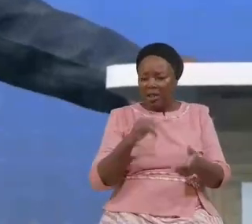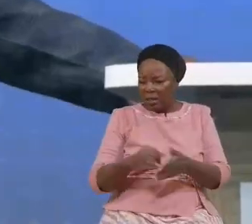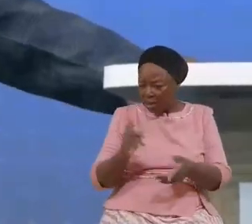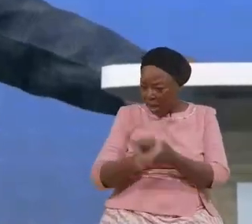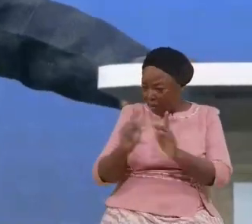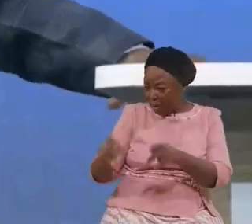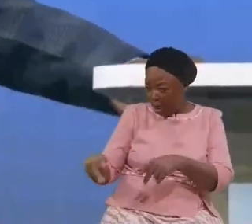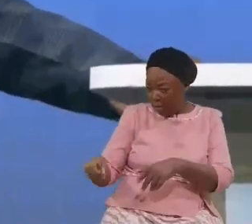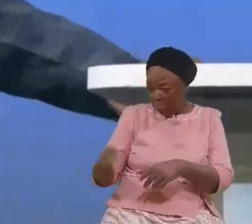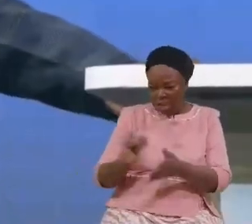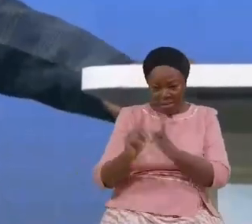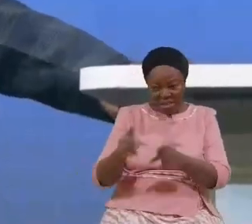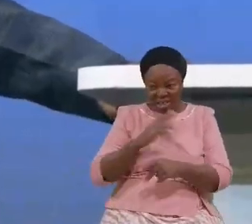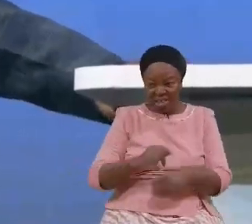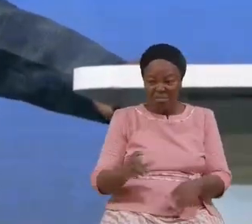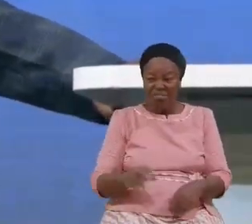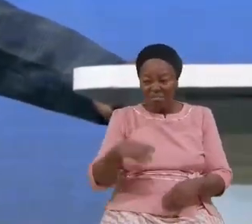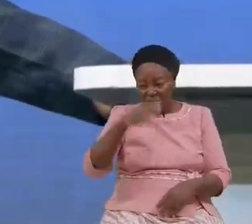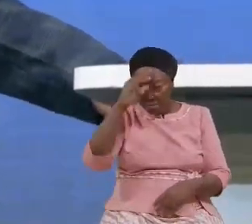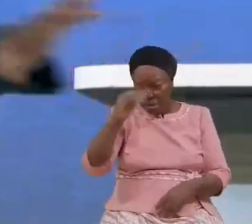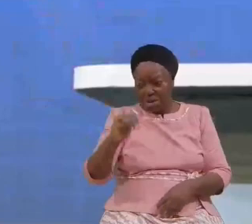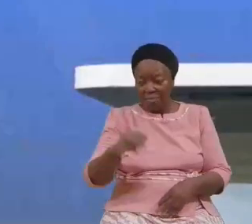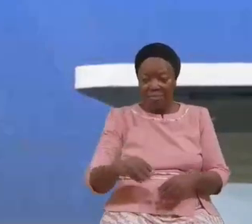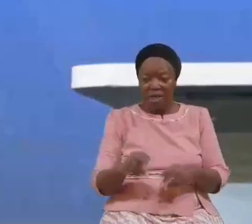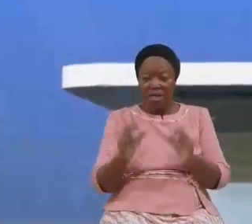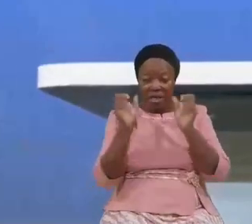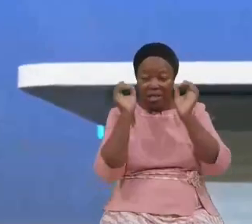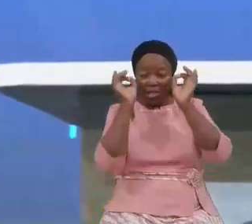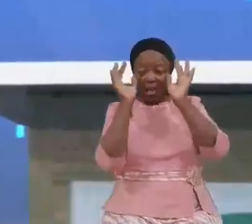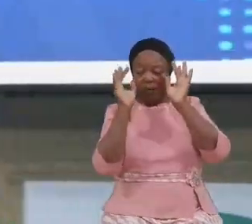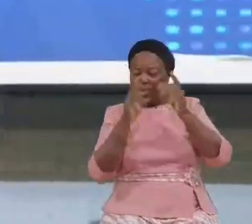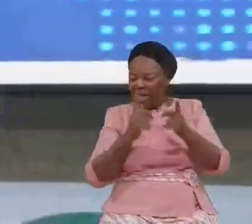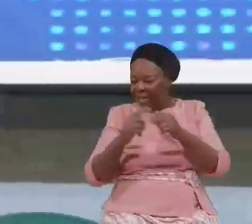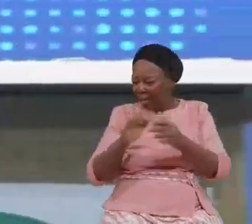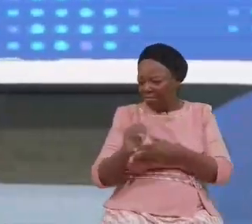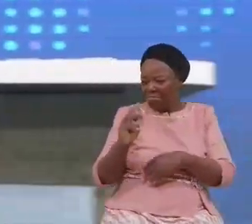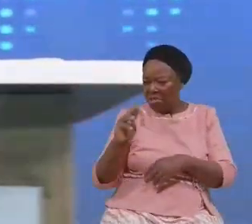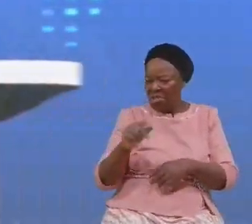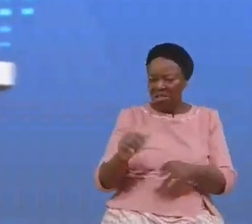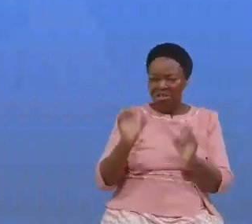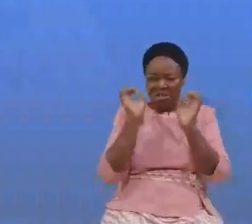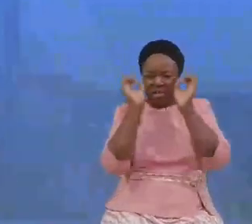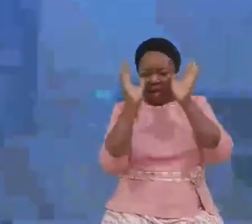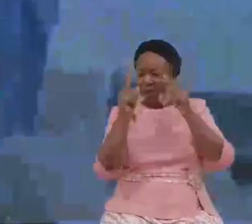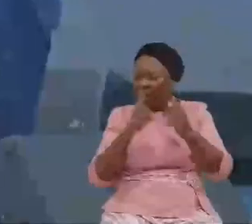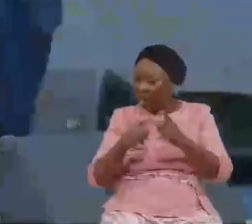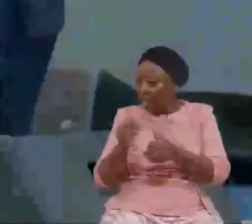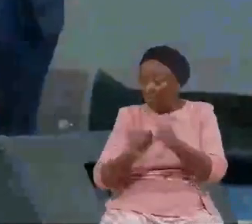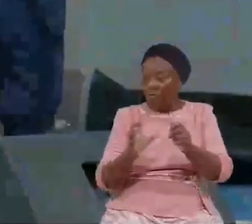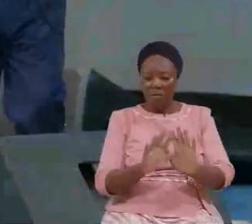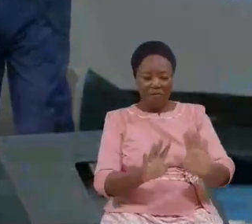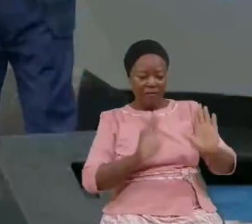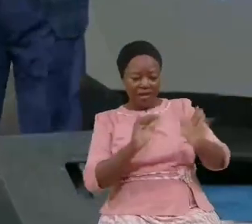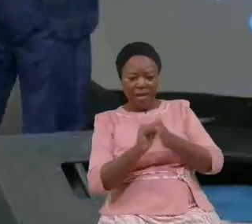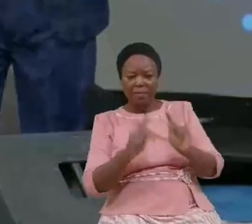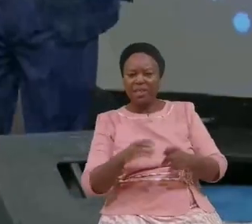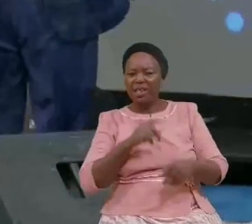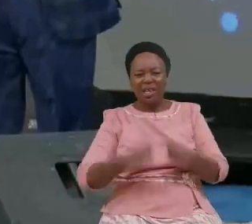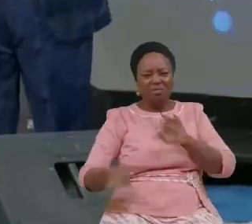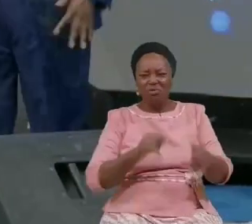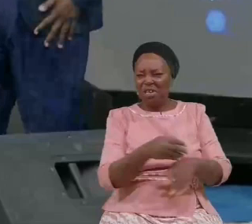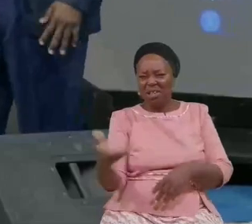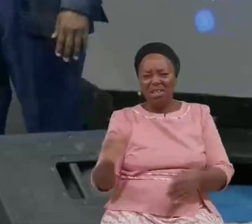terrible madame terrible et tout le monde le craint et le faire rien de